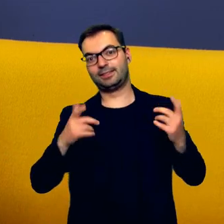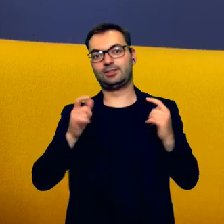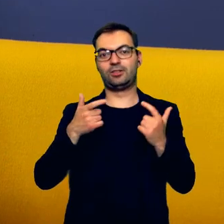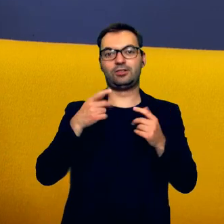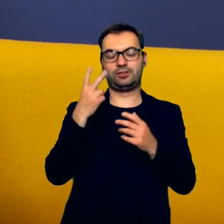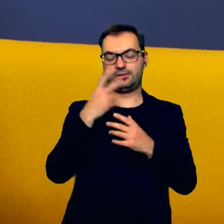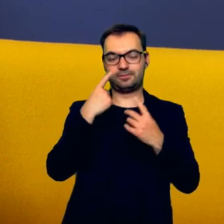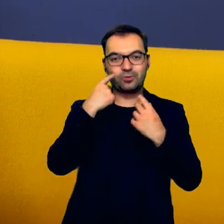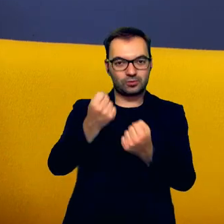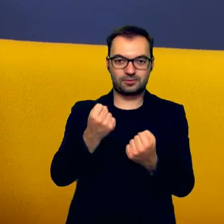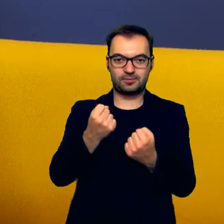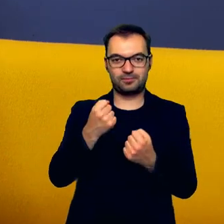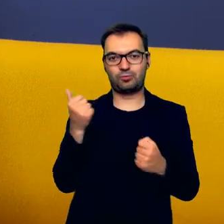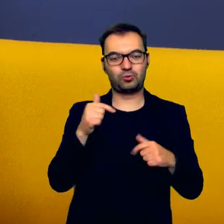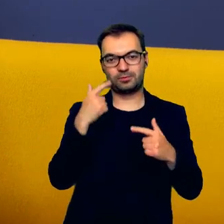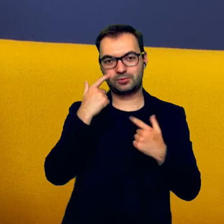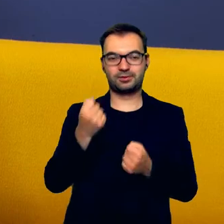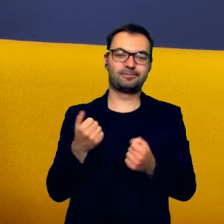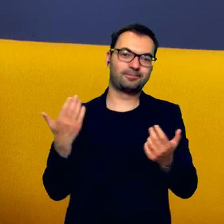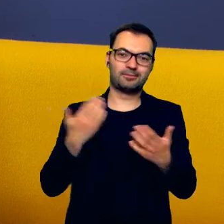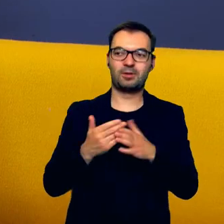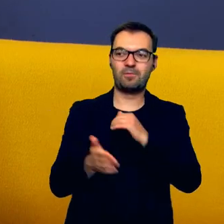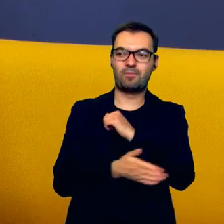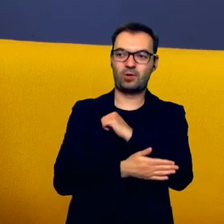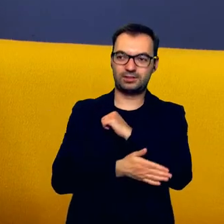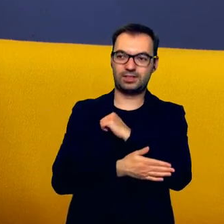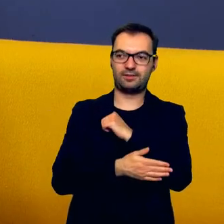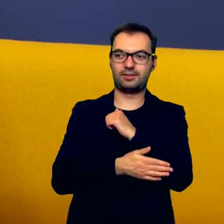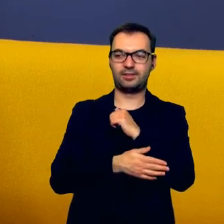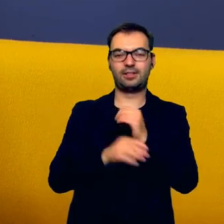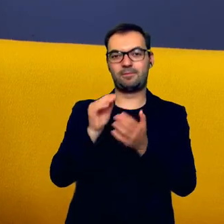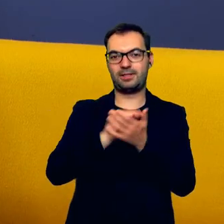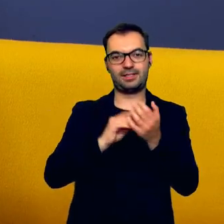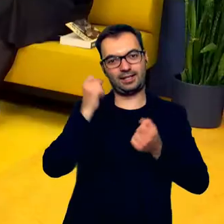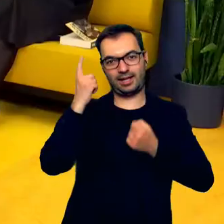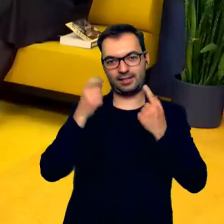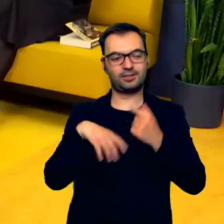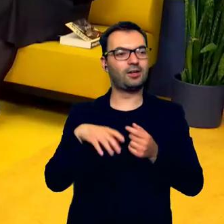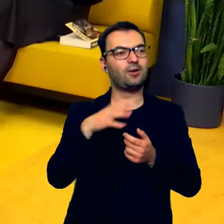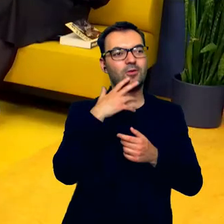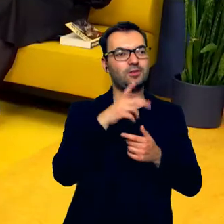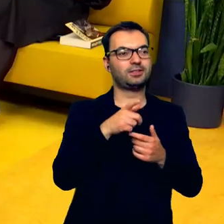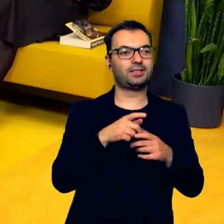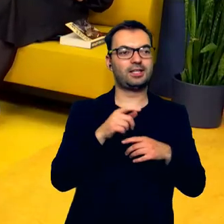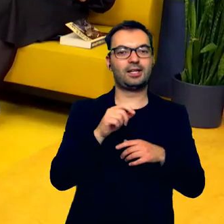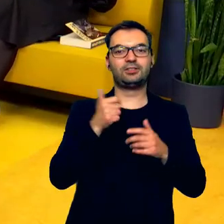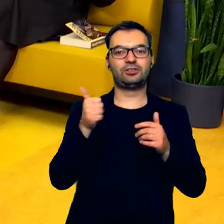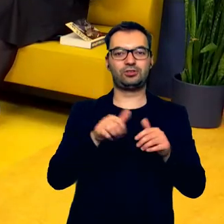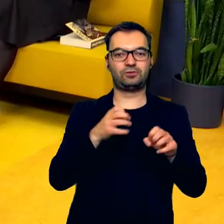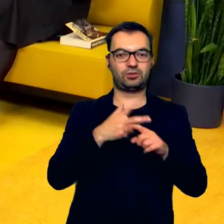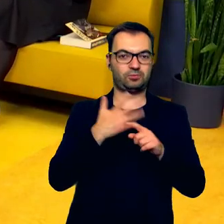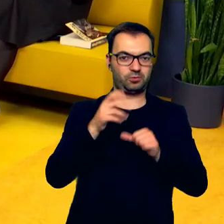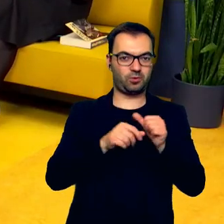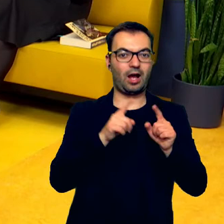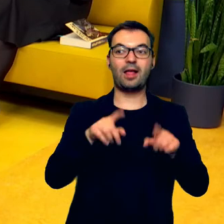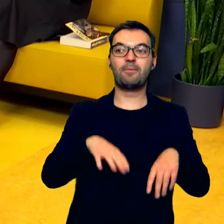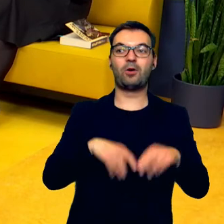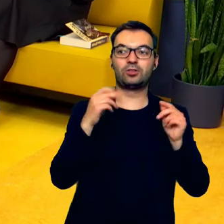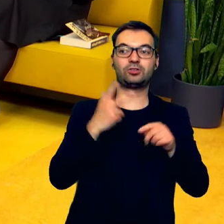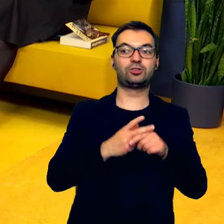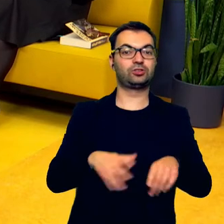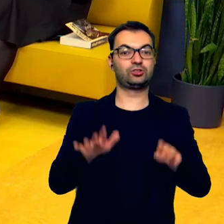co czytelnika przykuje do książki. To są pewne prawidła twórczego pisania. Mówi pan o tym, że akcja dzieje się w 1935, ale my zaczynamy od